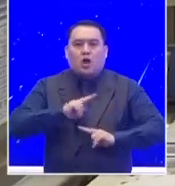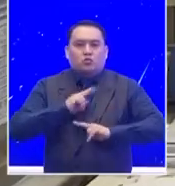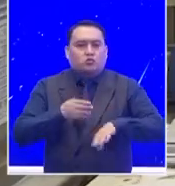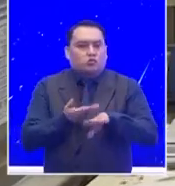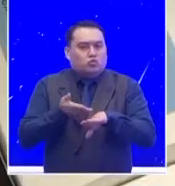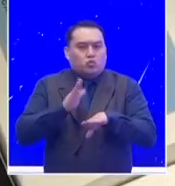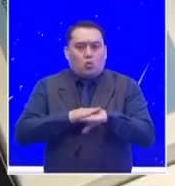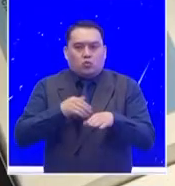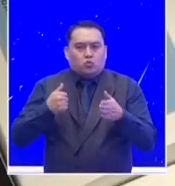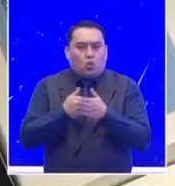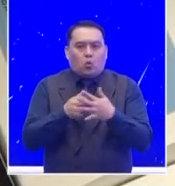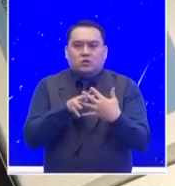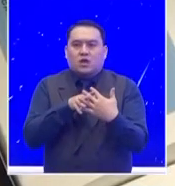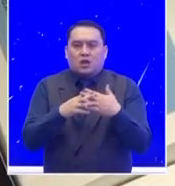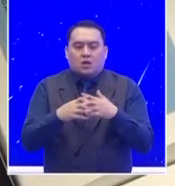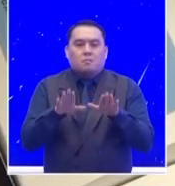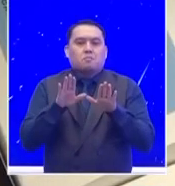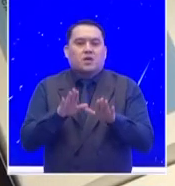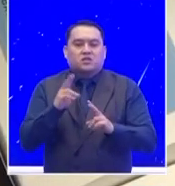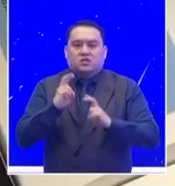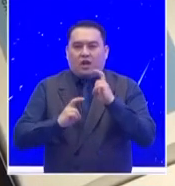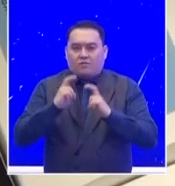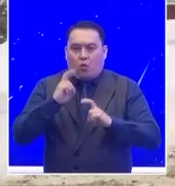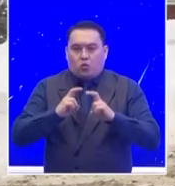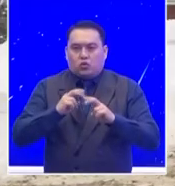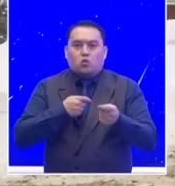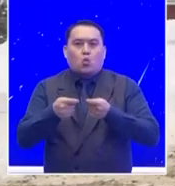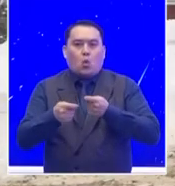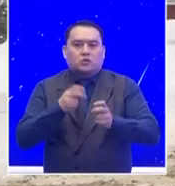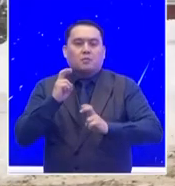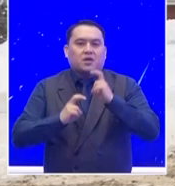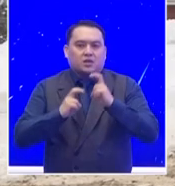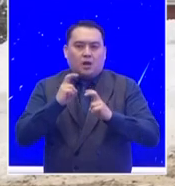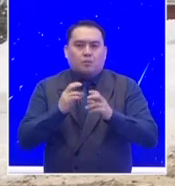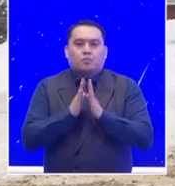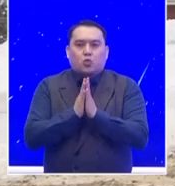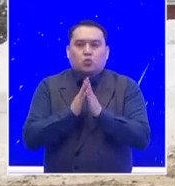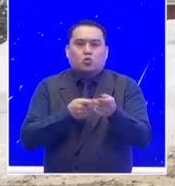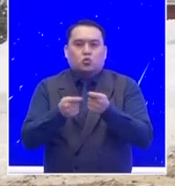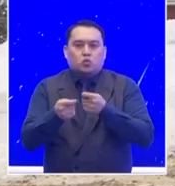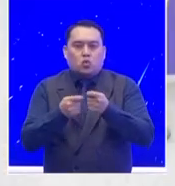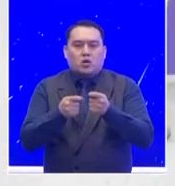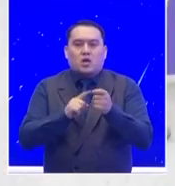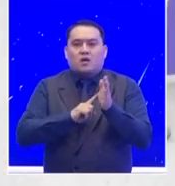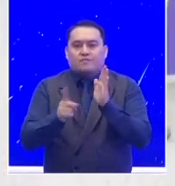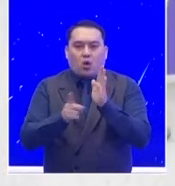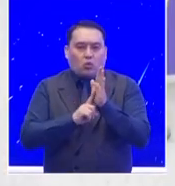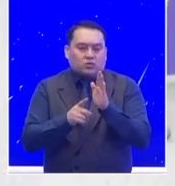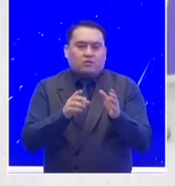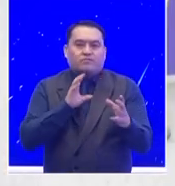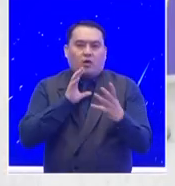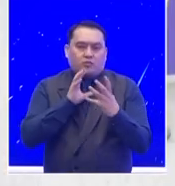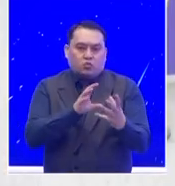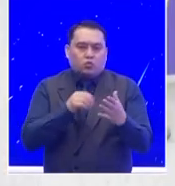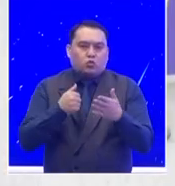сложно добираться до села Антымак, где расположен завод. В связи с чем руководство предприятия просит власти запустить линию общественного транспорта